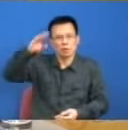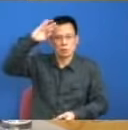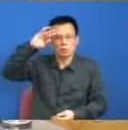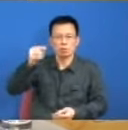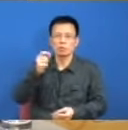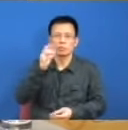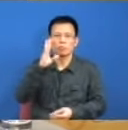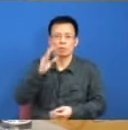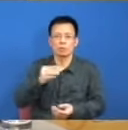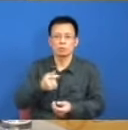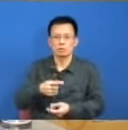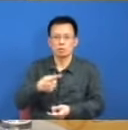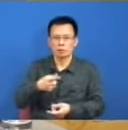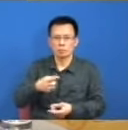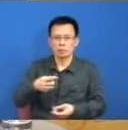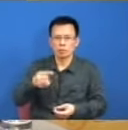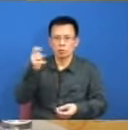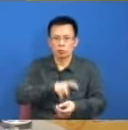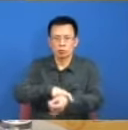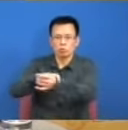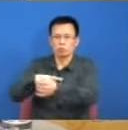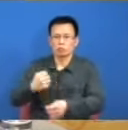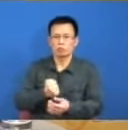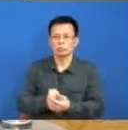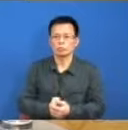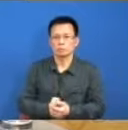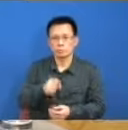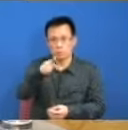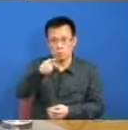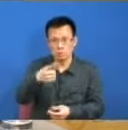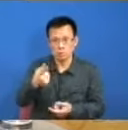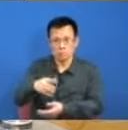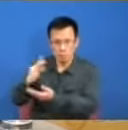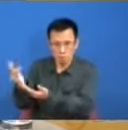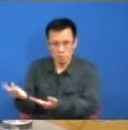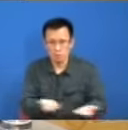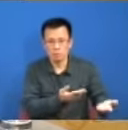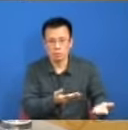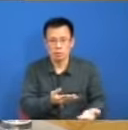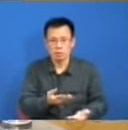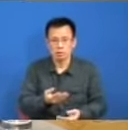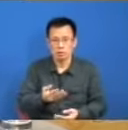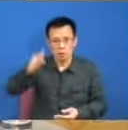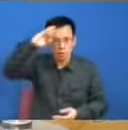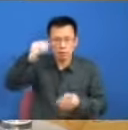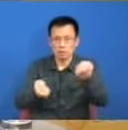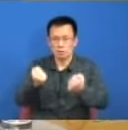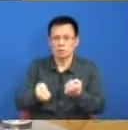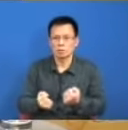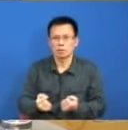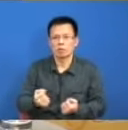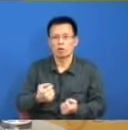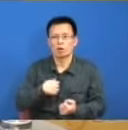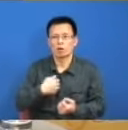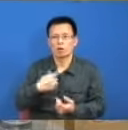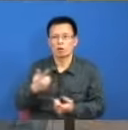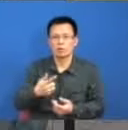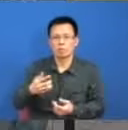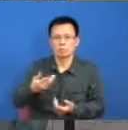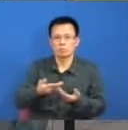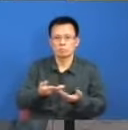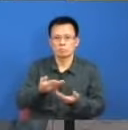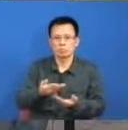捕即係拘捕用嘅。 咁你就係被請上呢架車度走啊？ 我係被呢、這、一個，